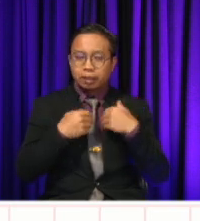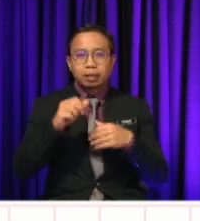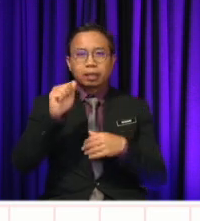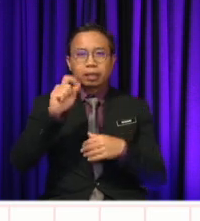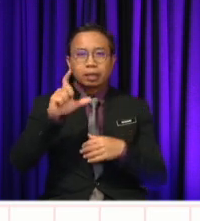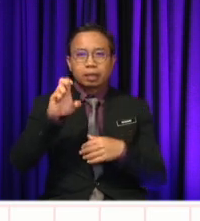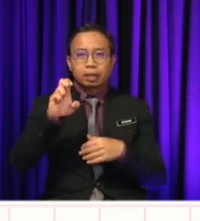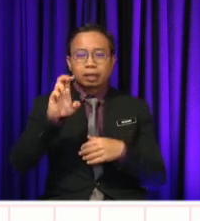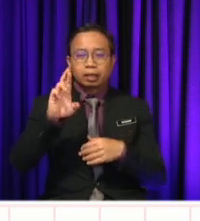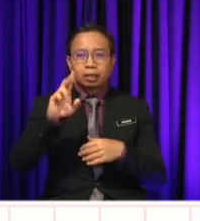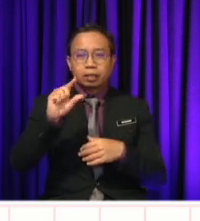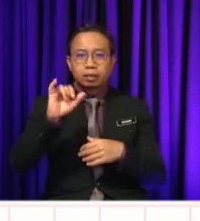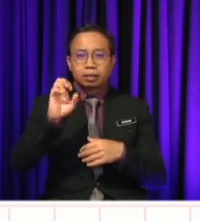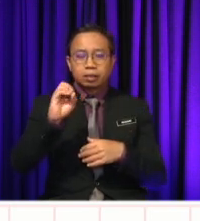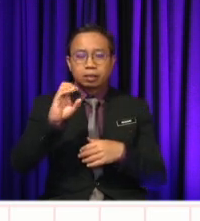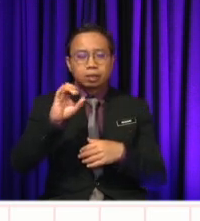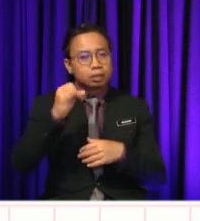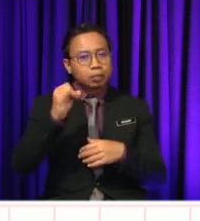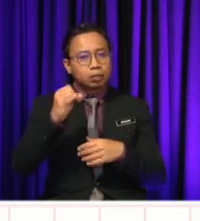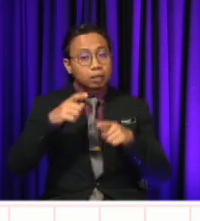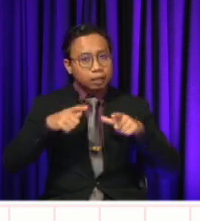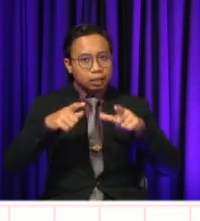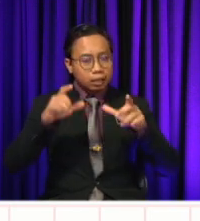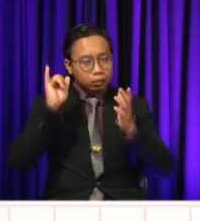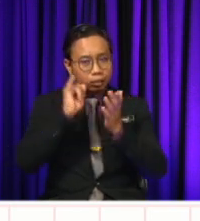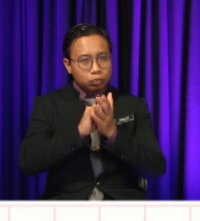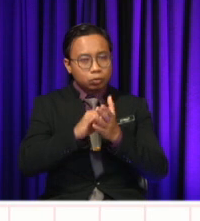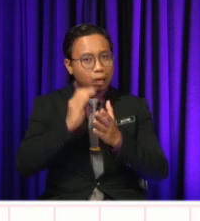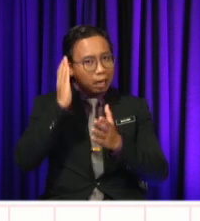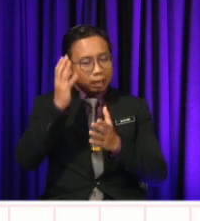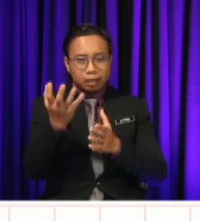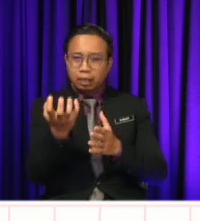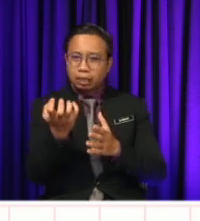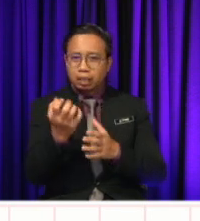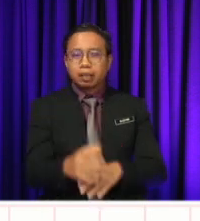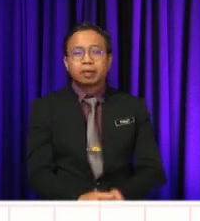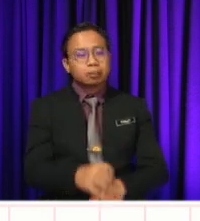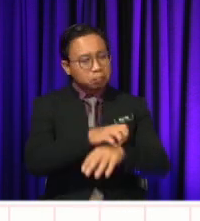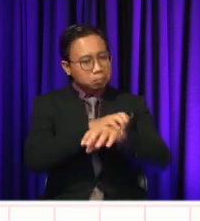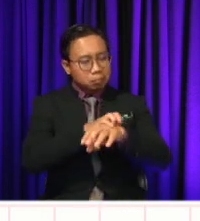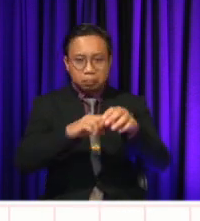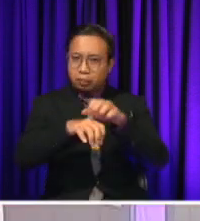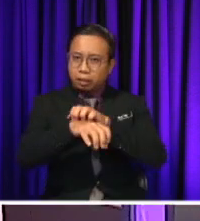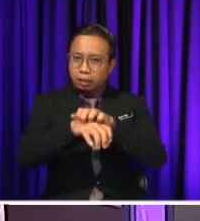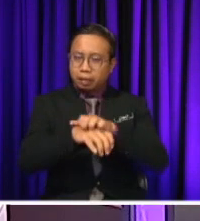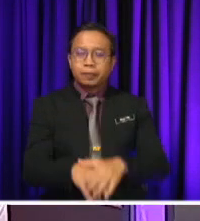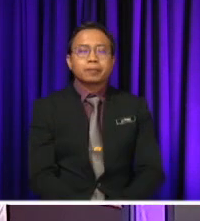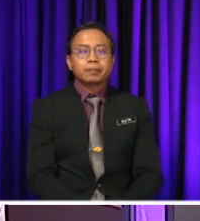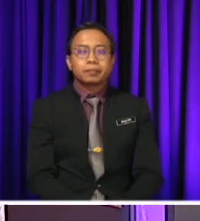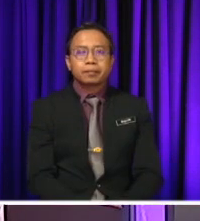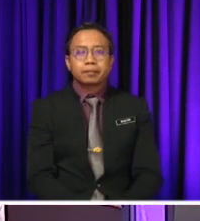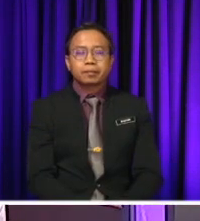dia tidak boleh dengan kayu tersebut dia akan gatal itu tak selamalah kalau